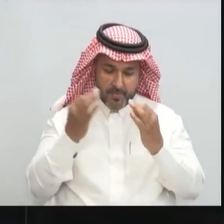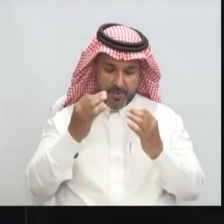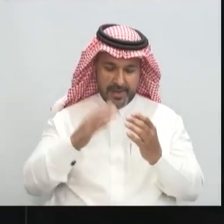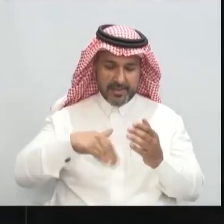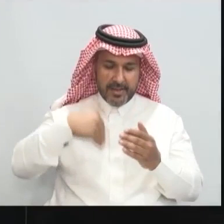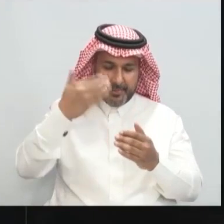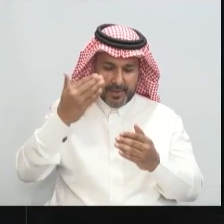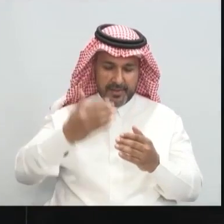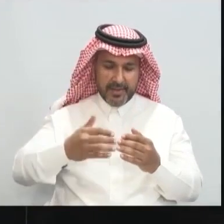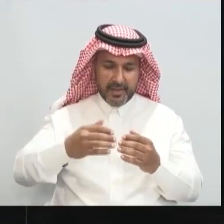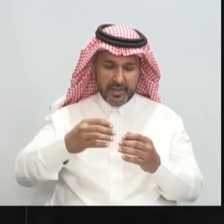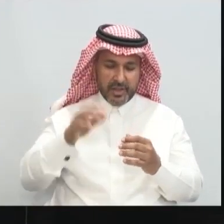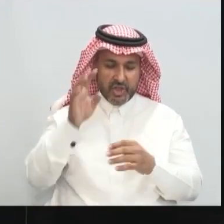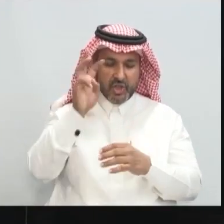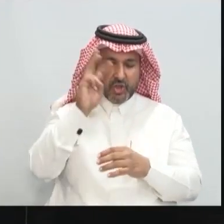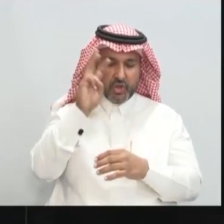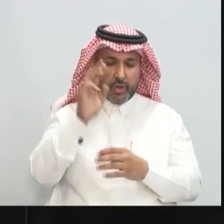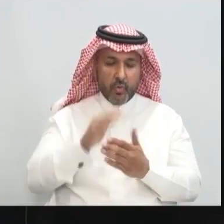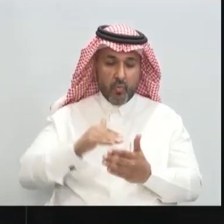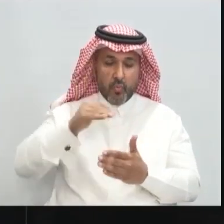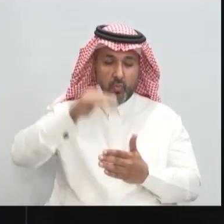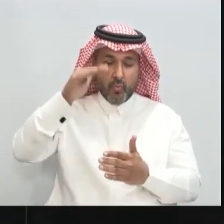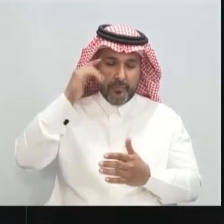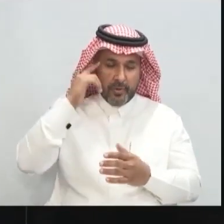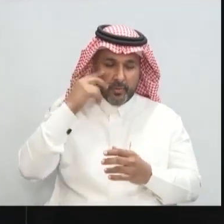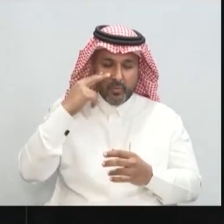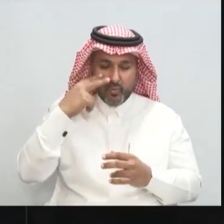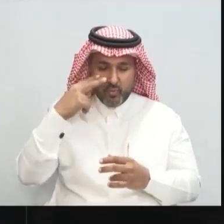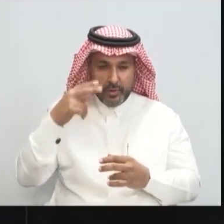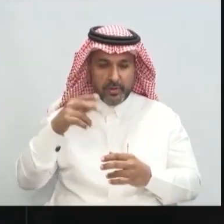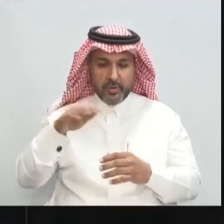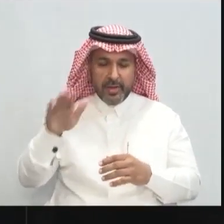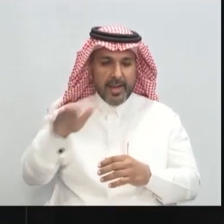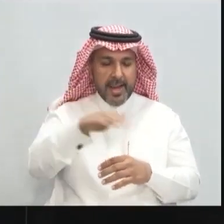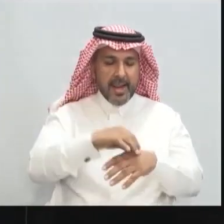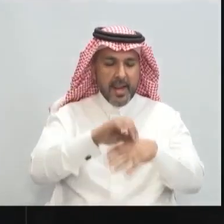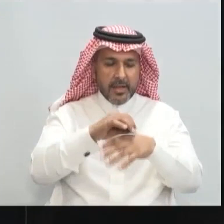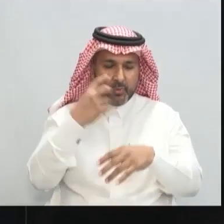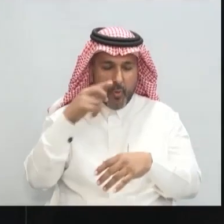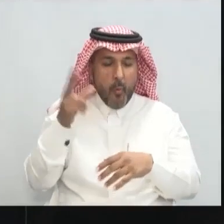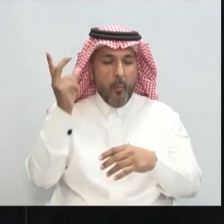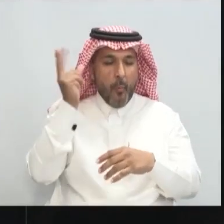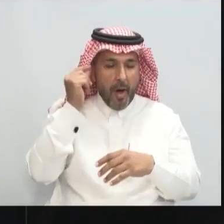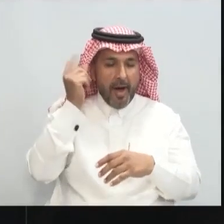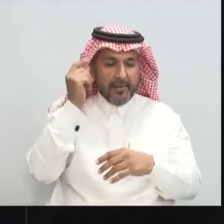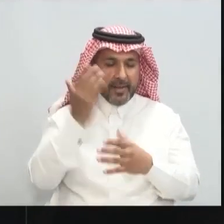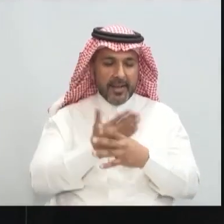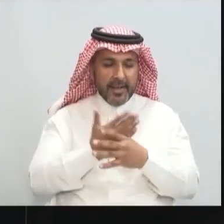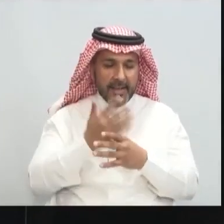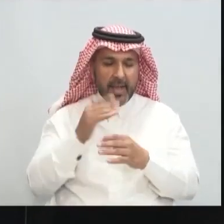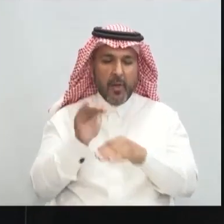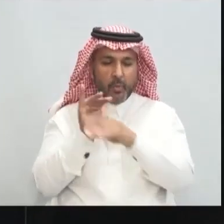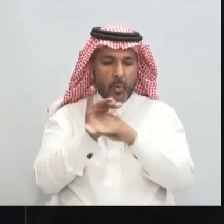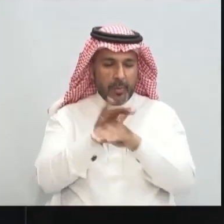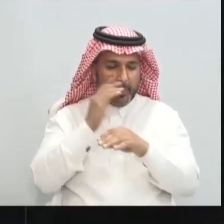يرد على استفسارات العملاء وكذلك الجهات الاخرى وبالتالي اصبح هنالك اهتمام لما لها اثر سريع ورد فوري